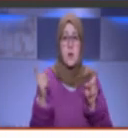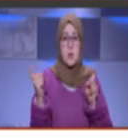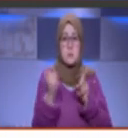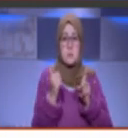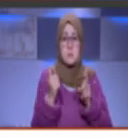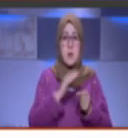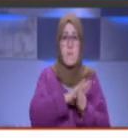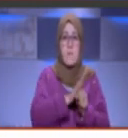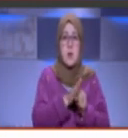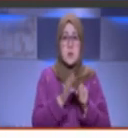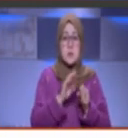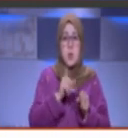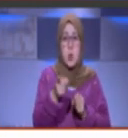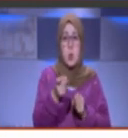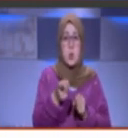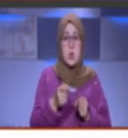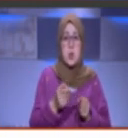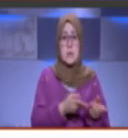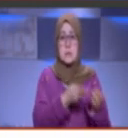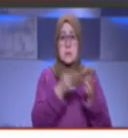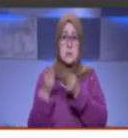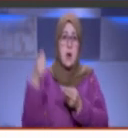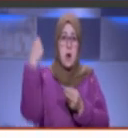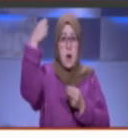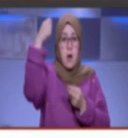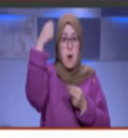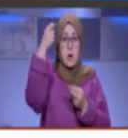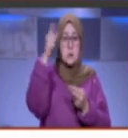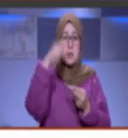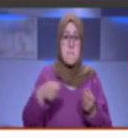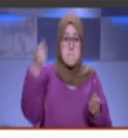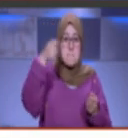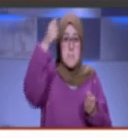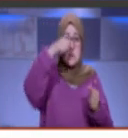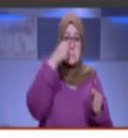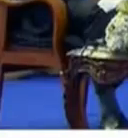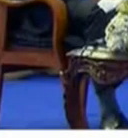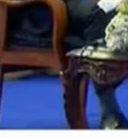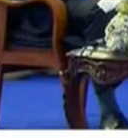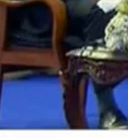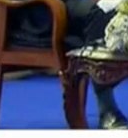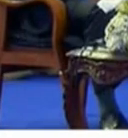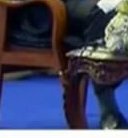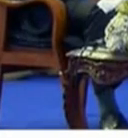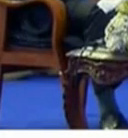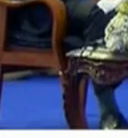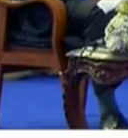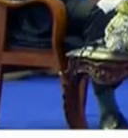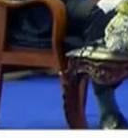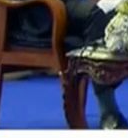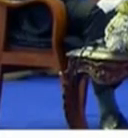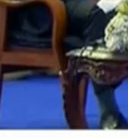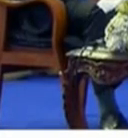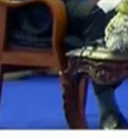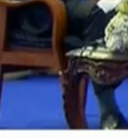دعا الرئيس السيسي إلى المزيد من الجهد والتفاهم لمطالب المرحلة الحالية. بطلب